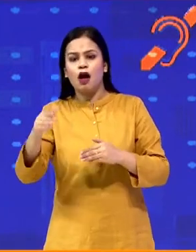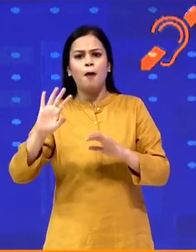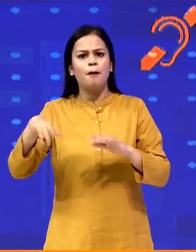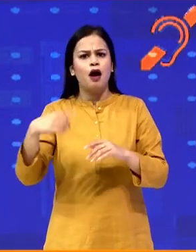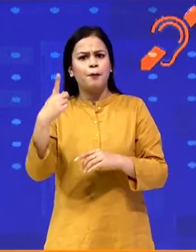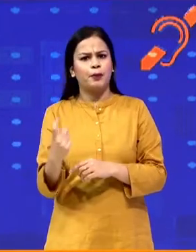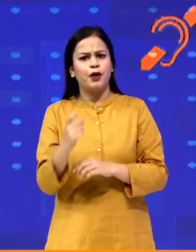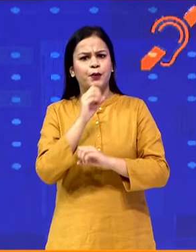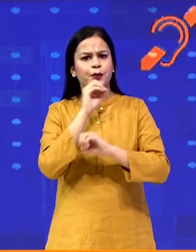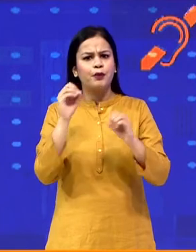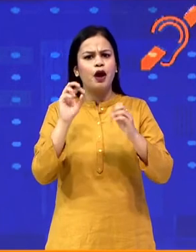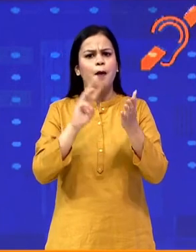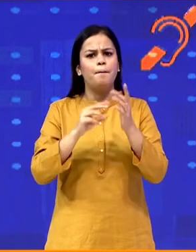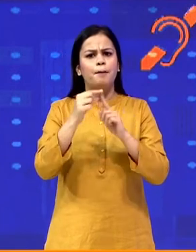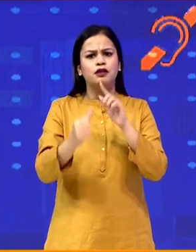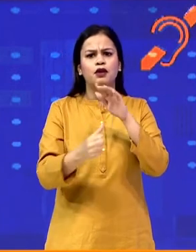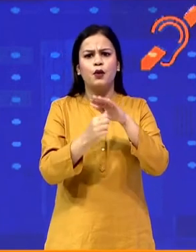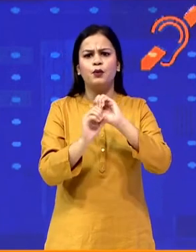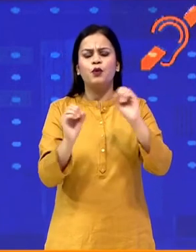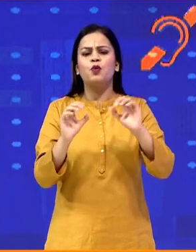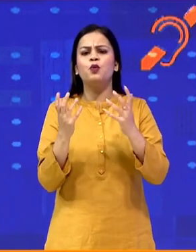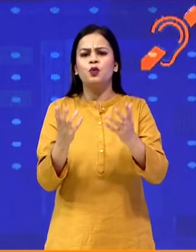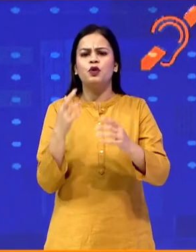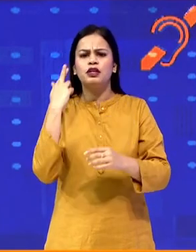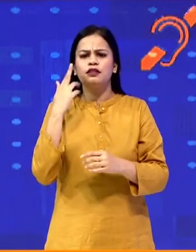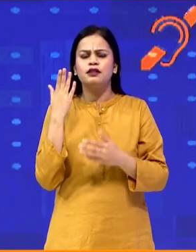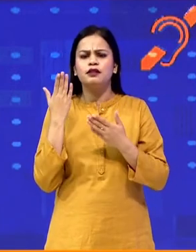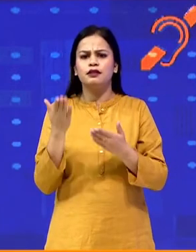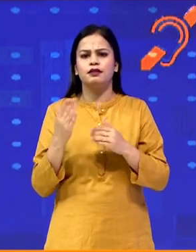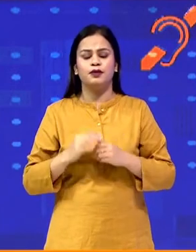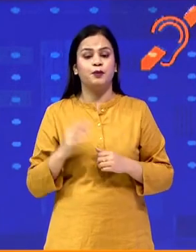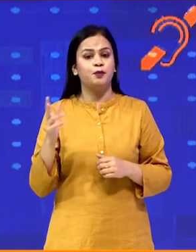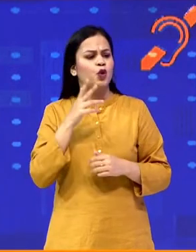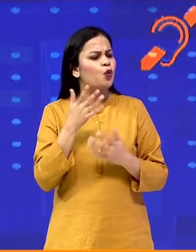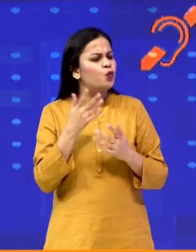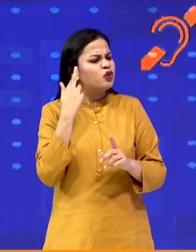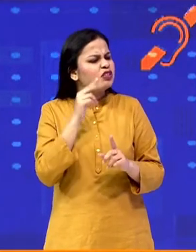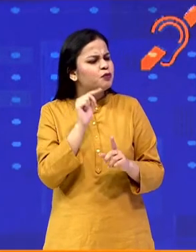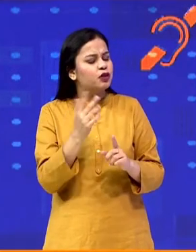जिसको चाहा बना सकते थे क्यों नहीं बनाया